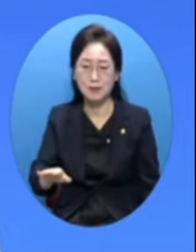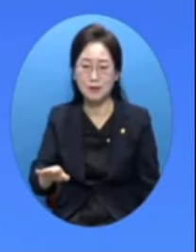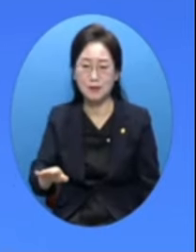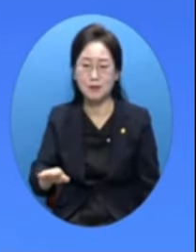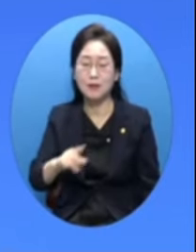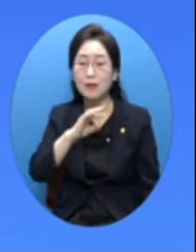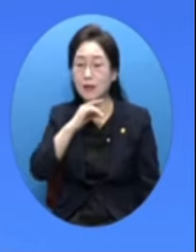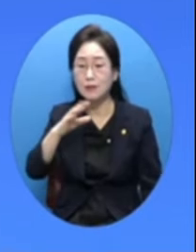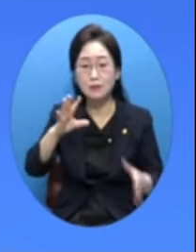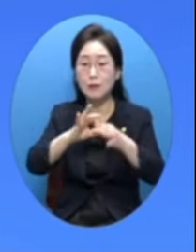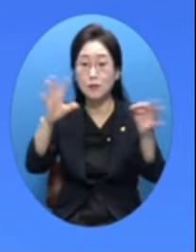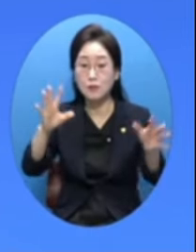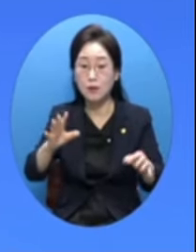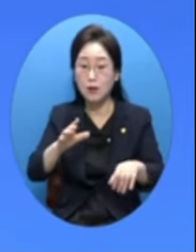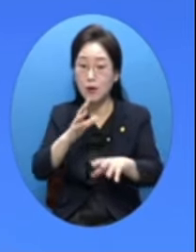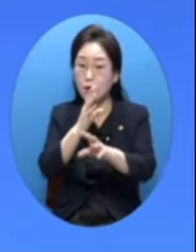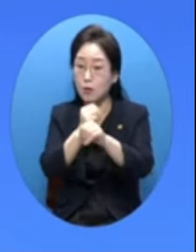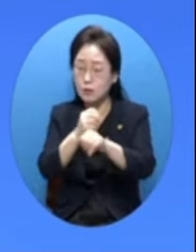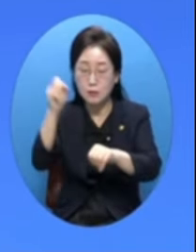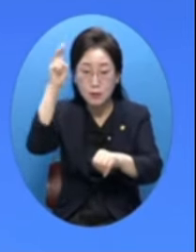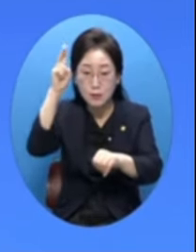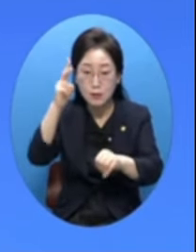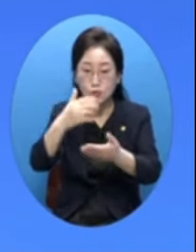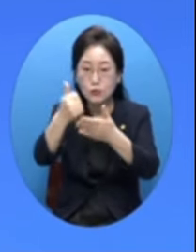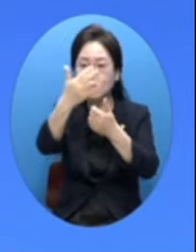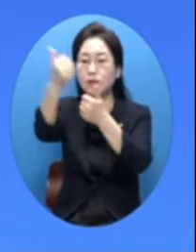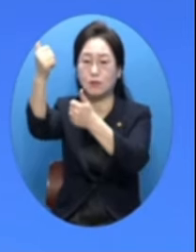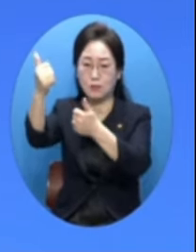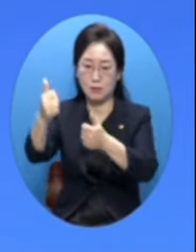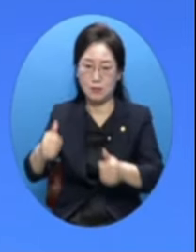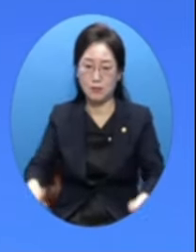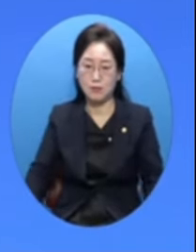나이와 상관없이 때가 되면 주님이 부르시는 것입니다.